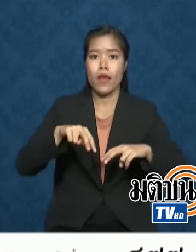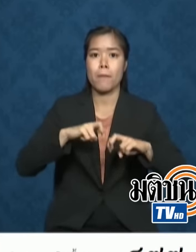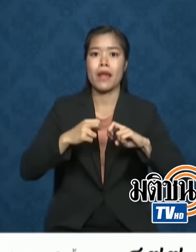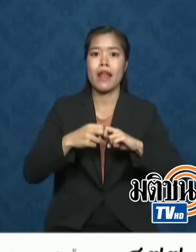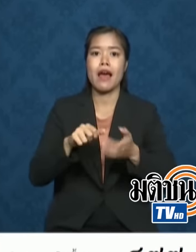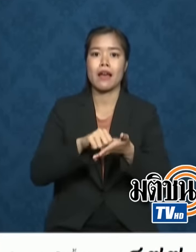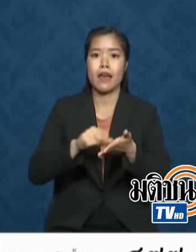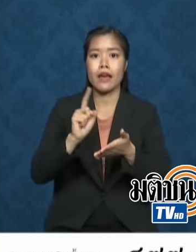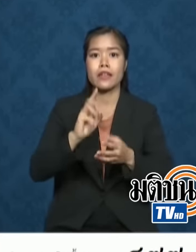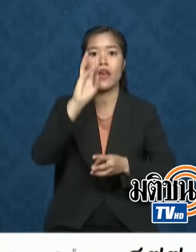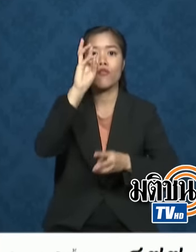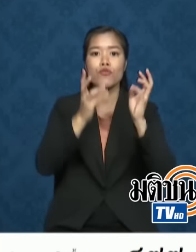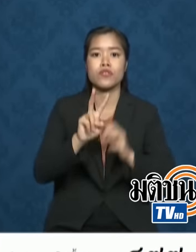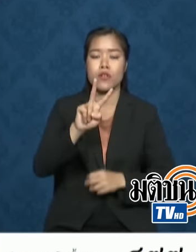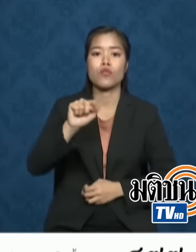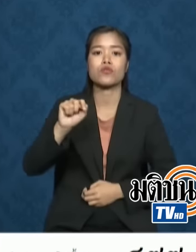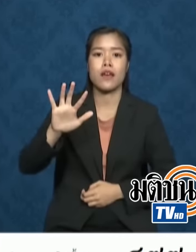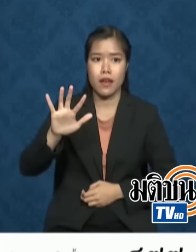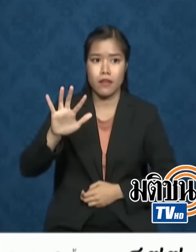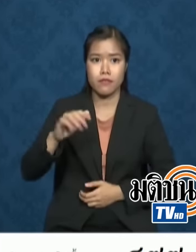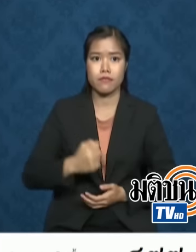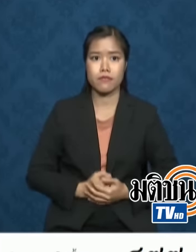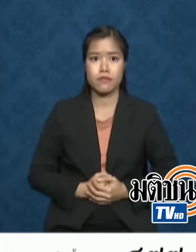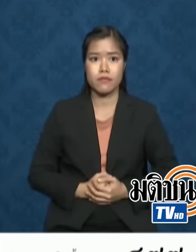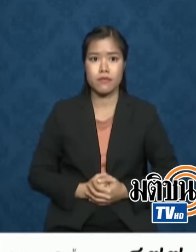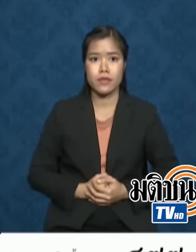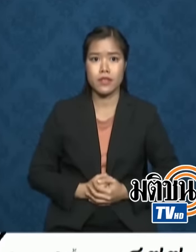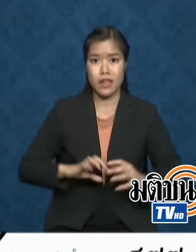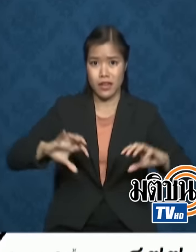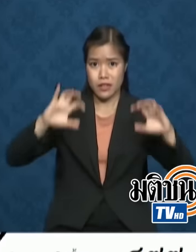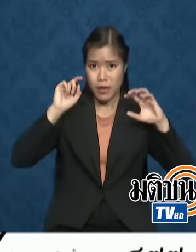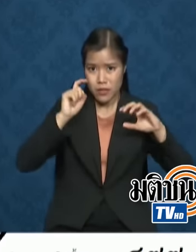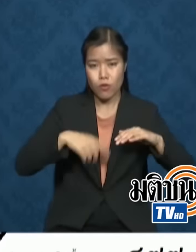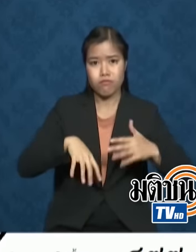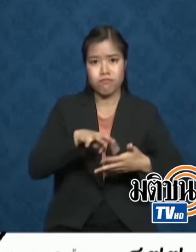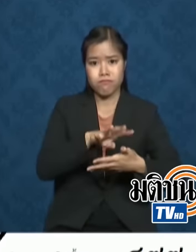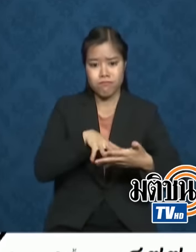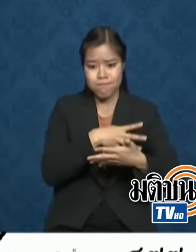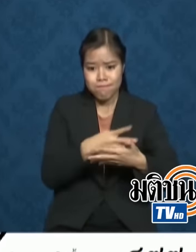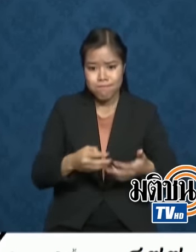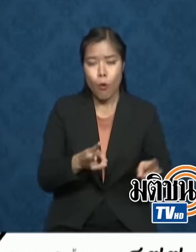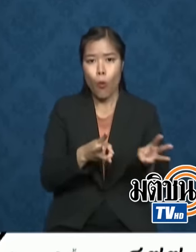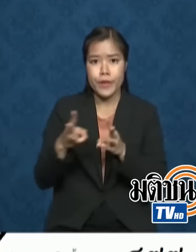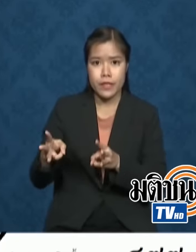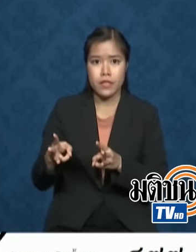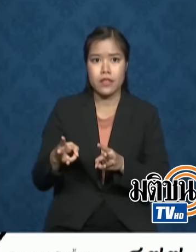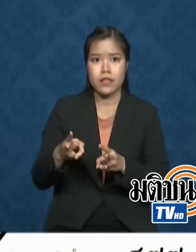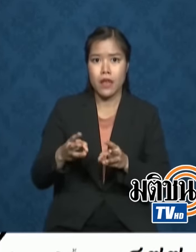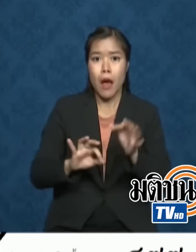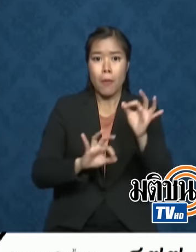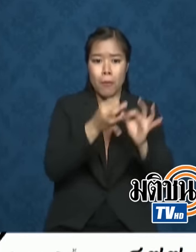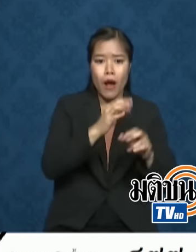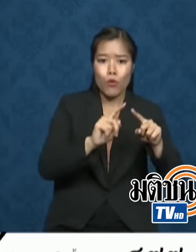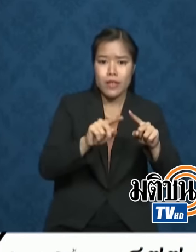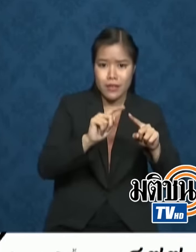การศึกษาคณะกรรมาธิการนี้เป็นอะไรครับ1เลยรัฐบาลต้องมีมาตรการในการลดการเผาและเพิ่มแรงจูงใจให้กับเกษตรก